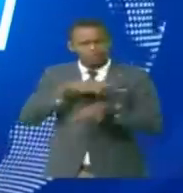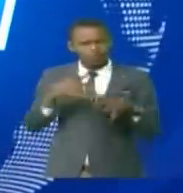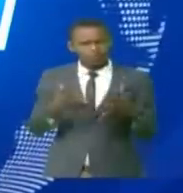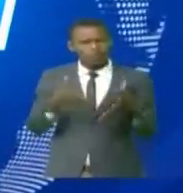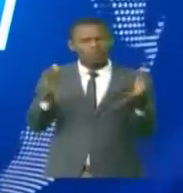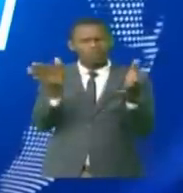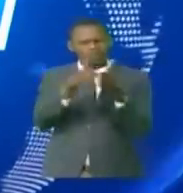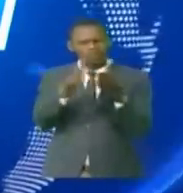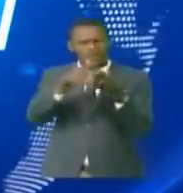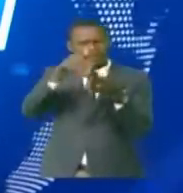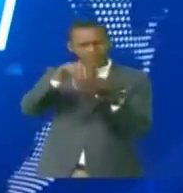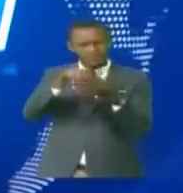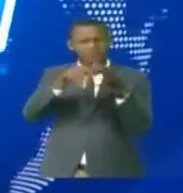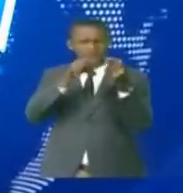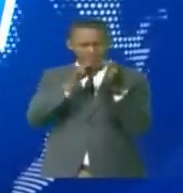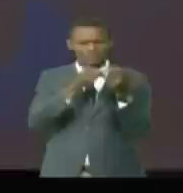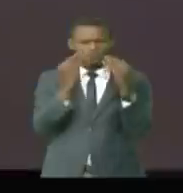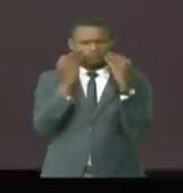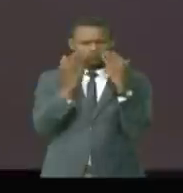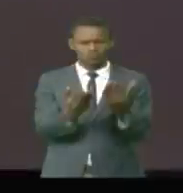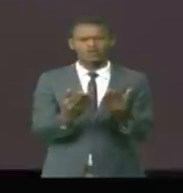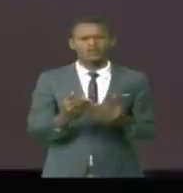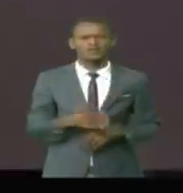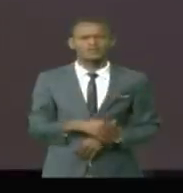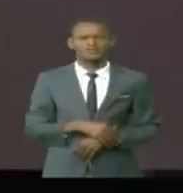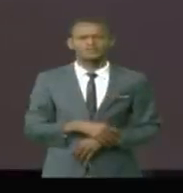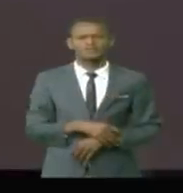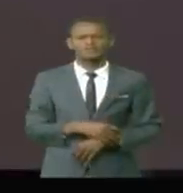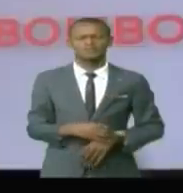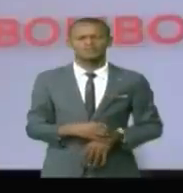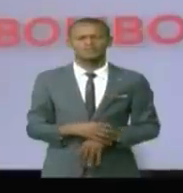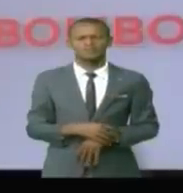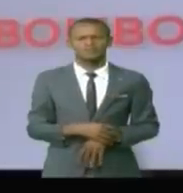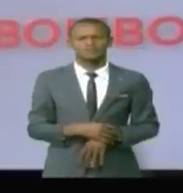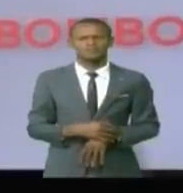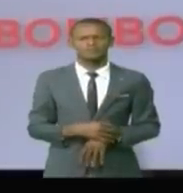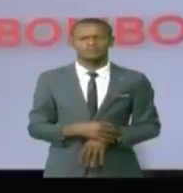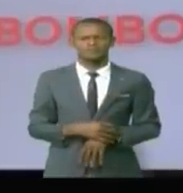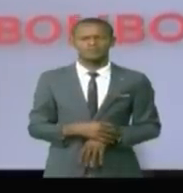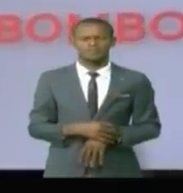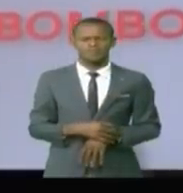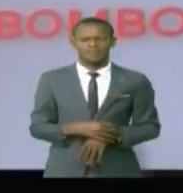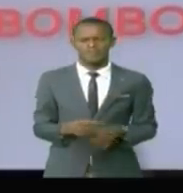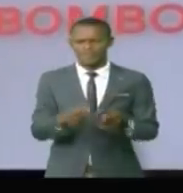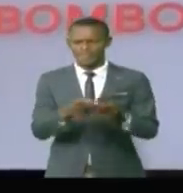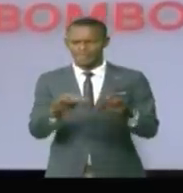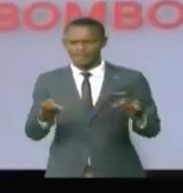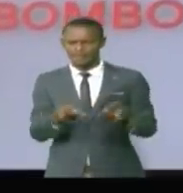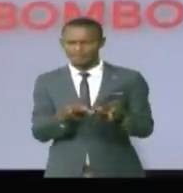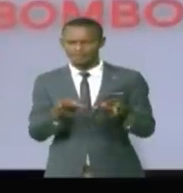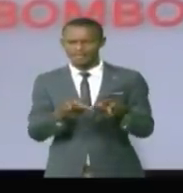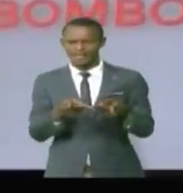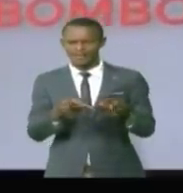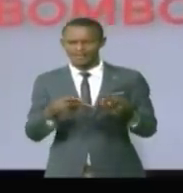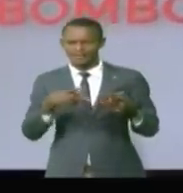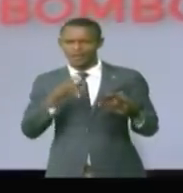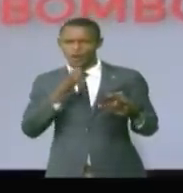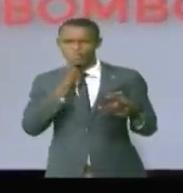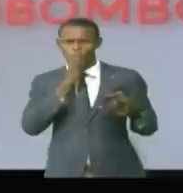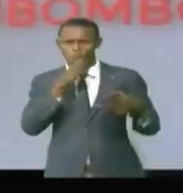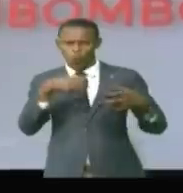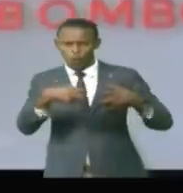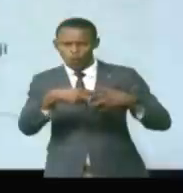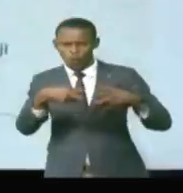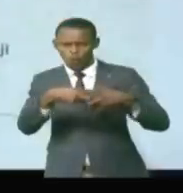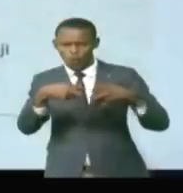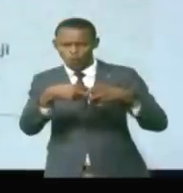Kadesco, Timothée Mouteba. La centrale hydroélectrique de Mbombo, avec une capacité d'environ 10 MW, va